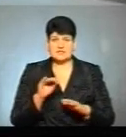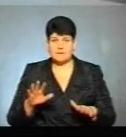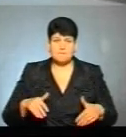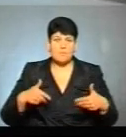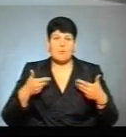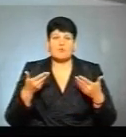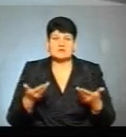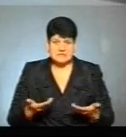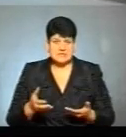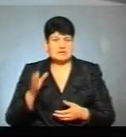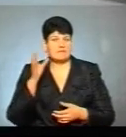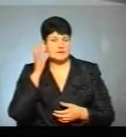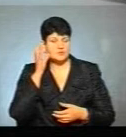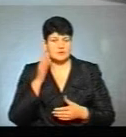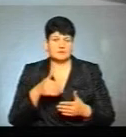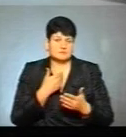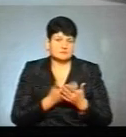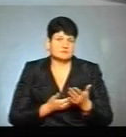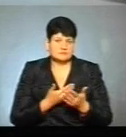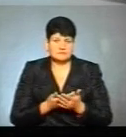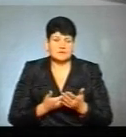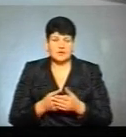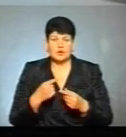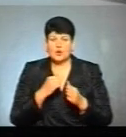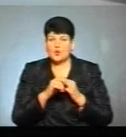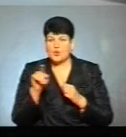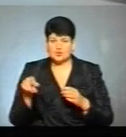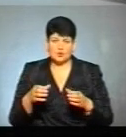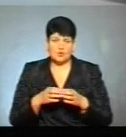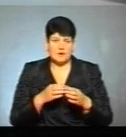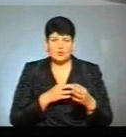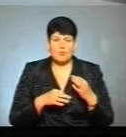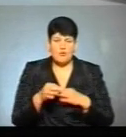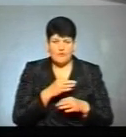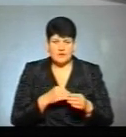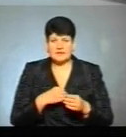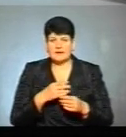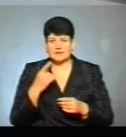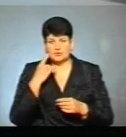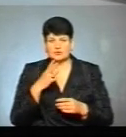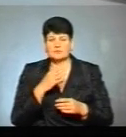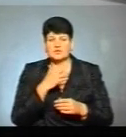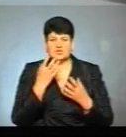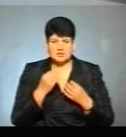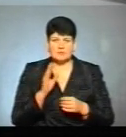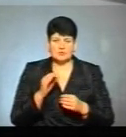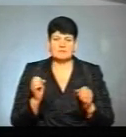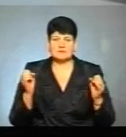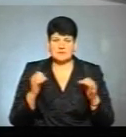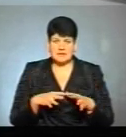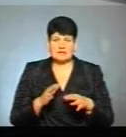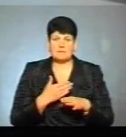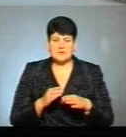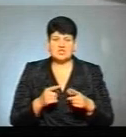пропозицій, вислухання позицій кожної громади, врахування і обговорення. Я не виключаю, що ми будемо збиратися ще один раз, можливо, навіть в складі